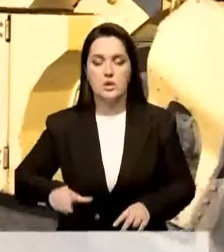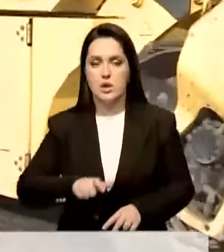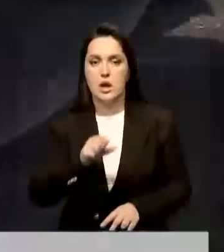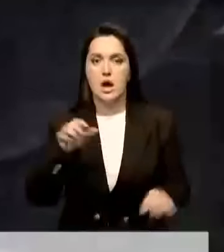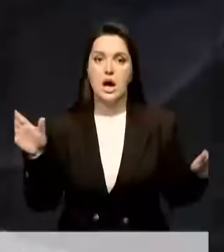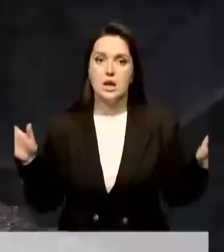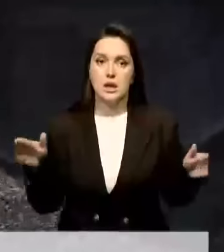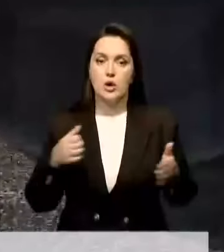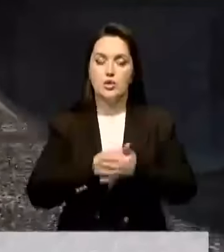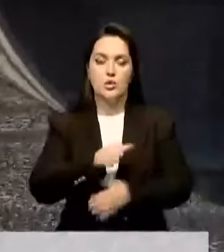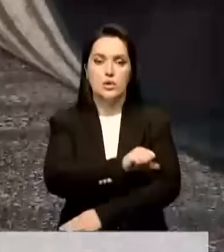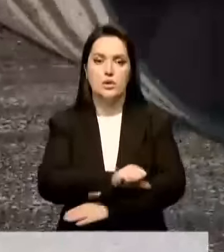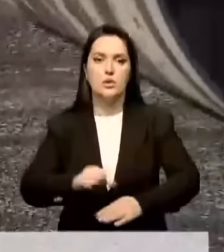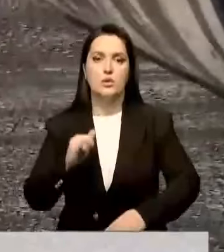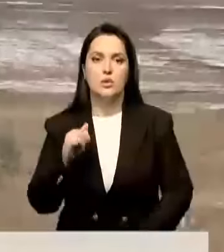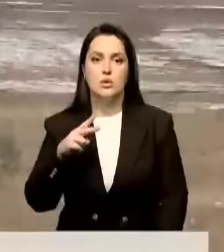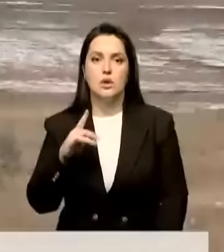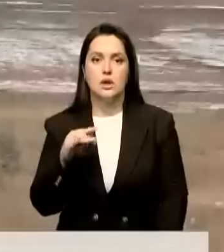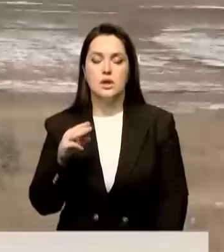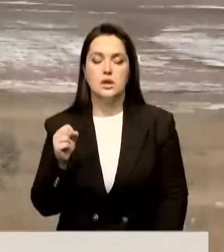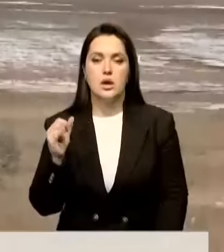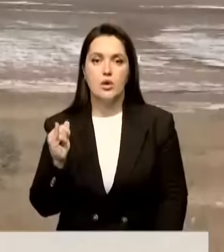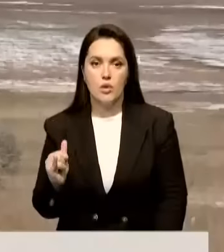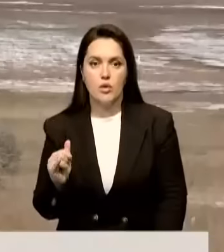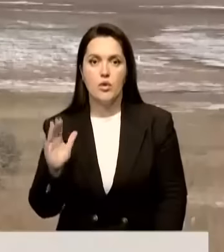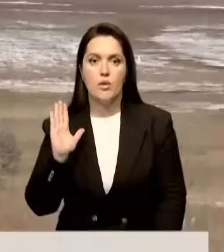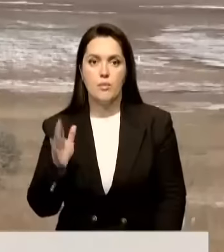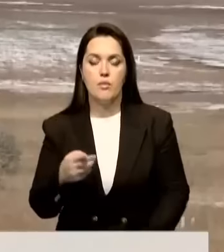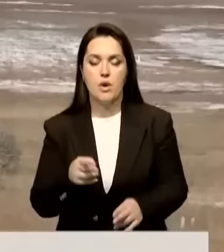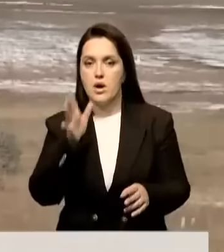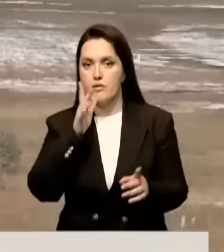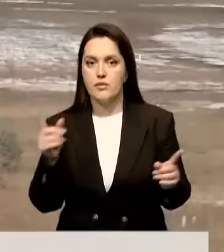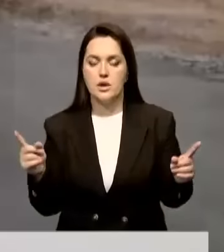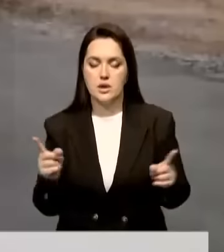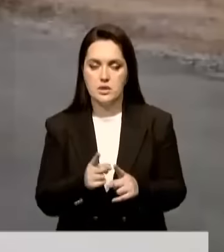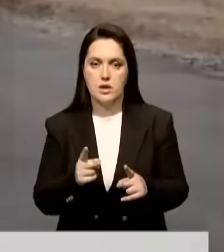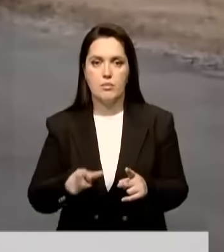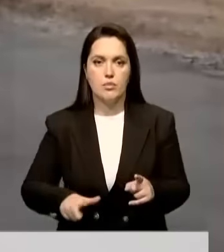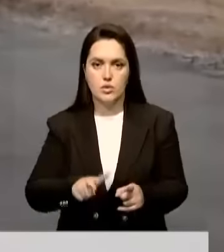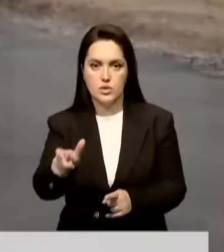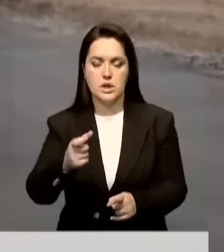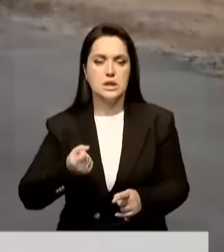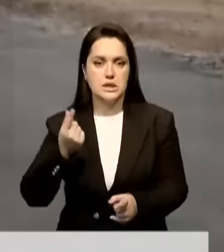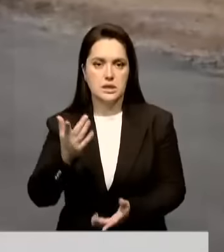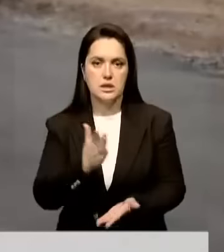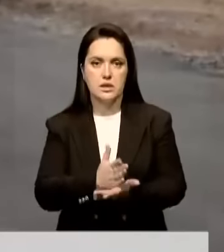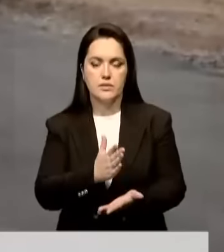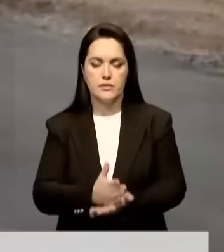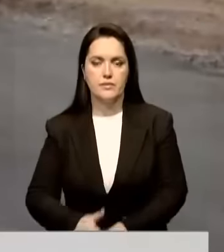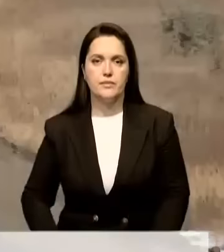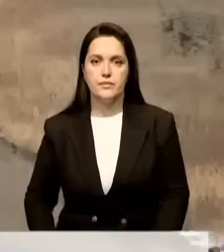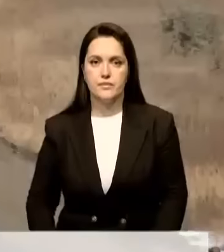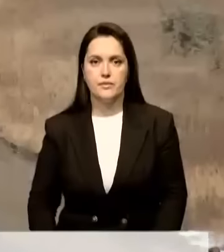до границы с Улутауской областью. Ее ввод сократит время в пути в нескольких направлениях. Наталья Строкова, Ермек